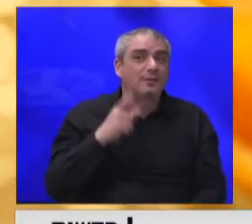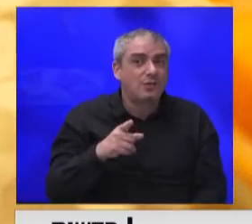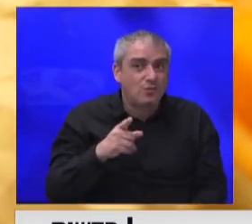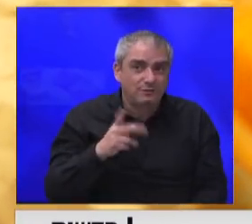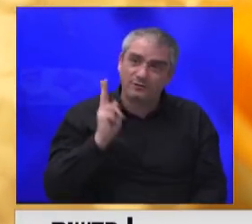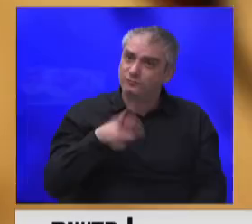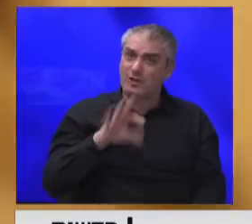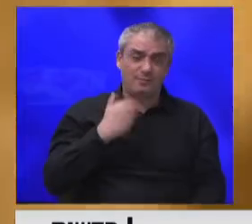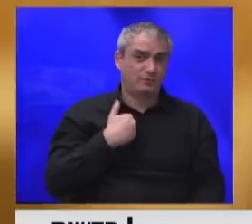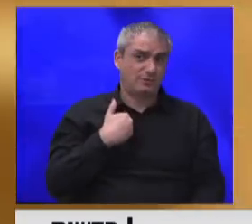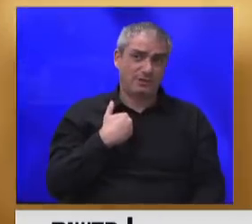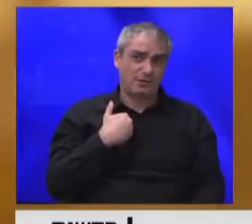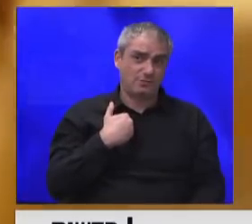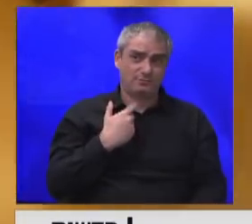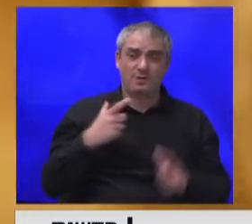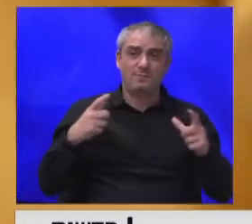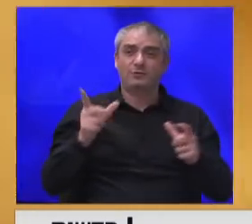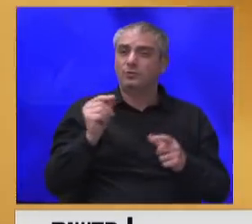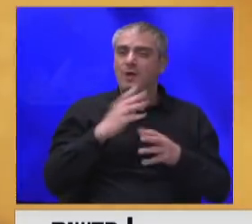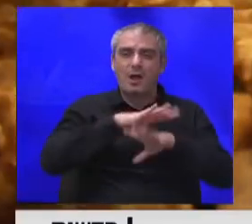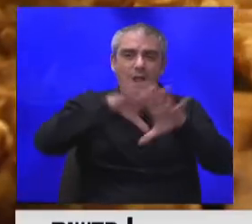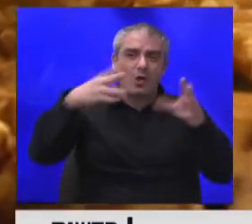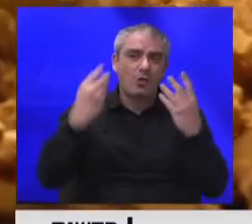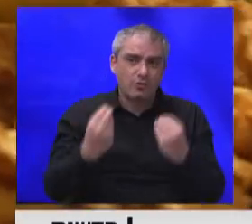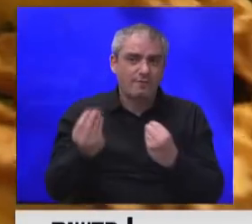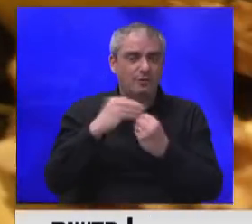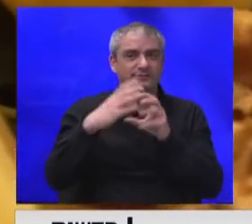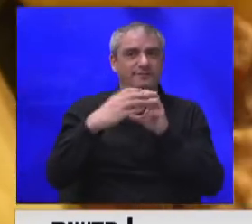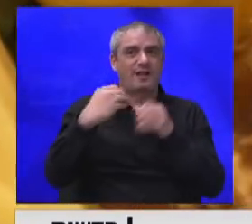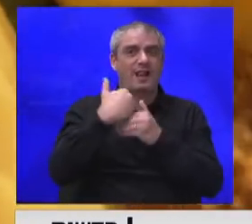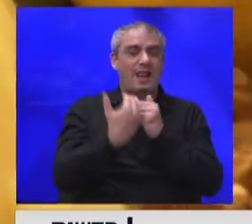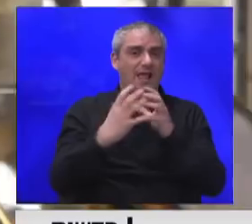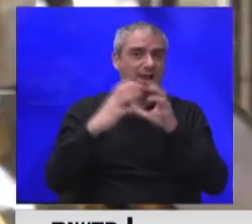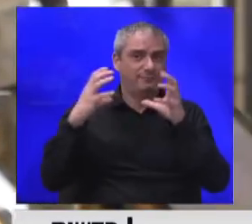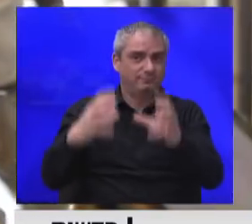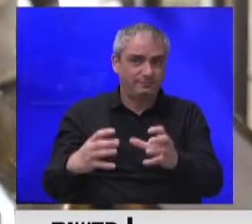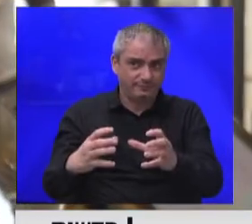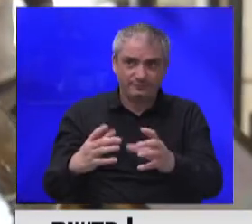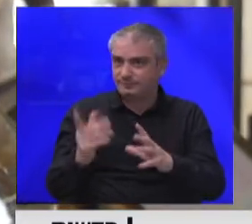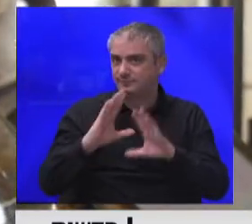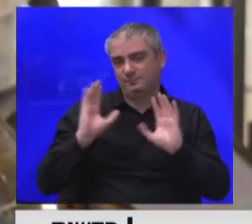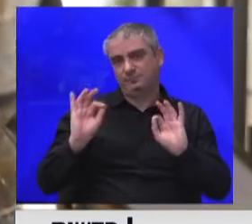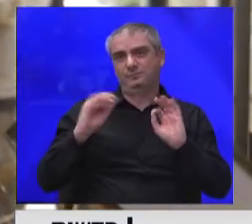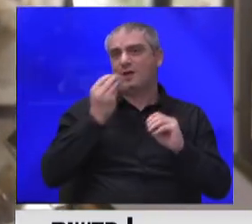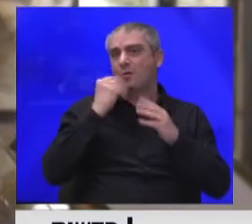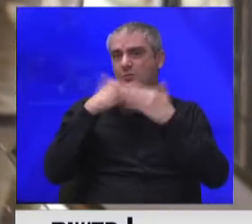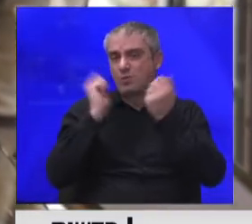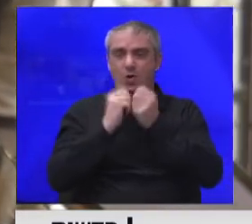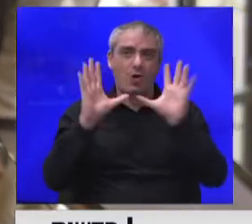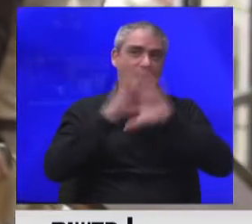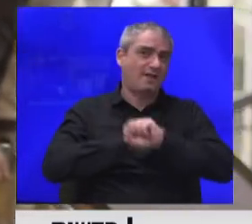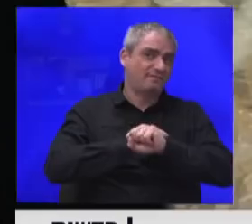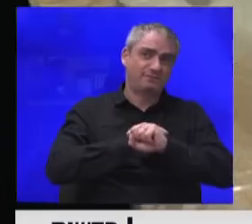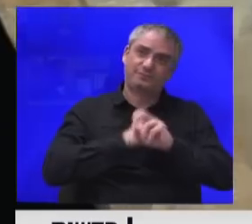אפשר למצוא אצלנו מגש זוגי, עמוס בכל טוב, וכאן להוסיף לזה כיכר לחם. זה סוגר פינה לארוחת בוקר או